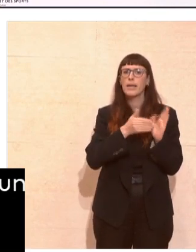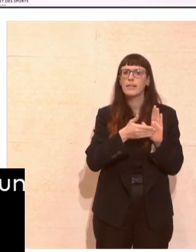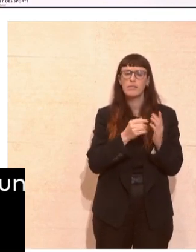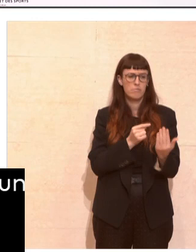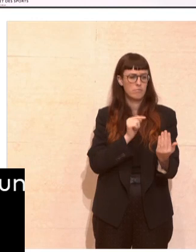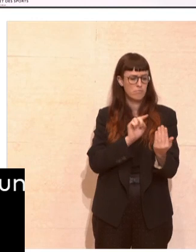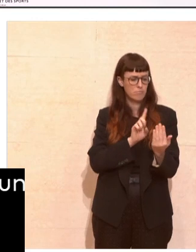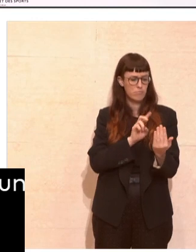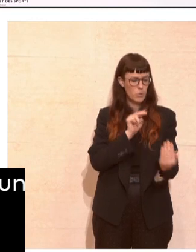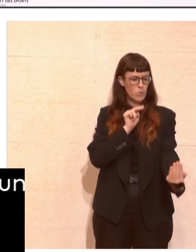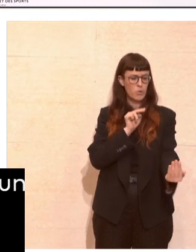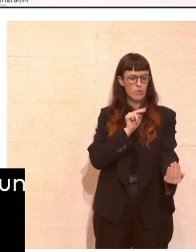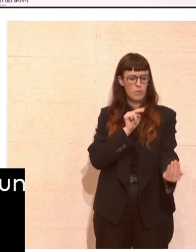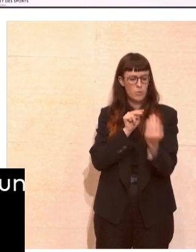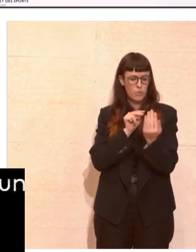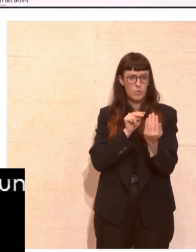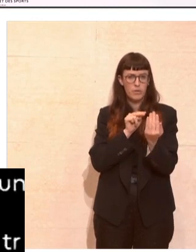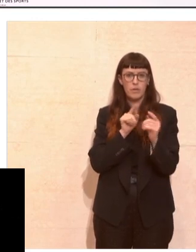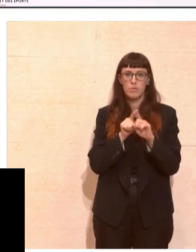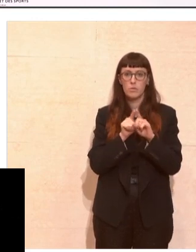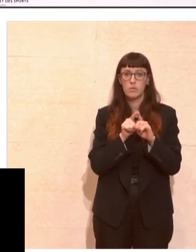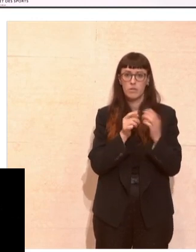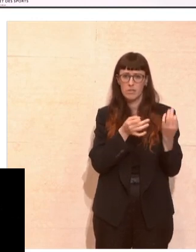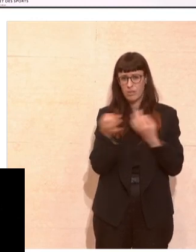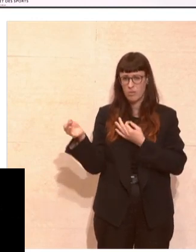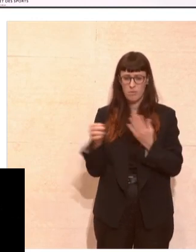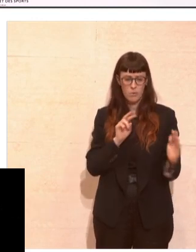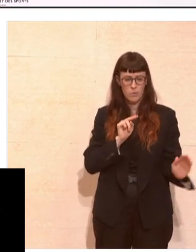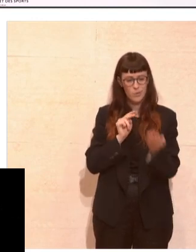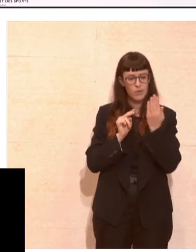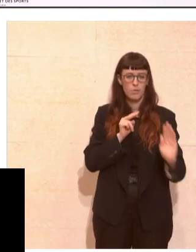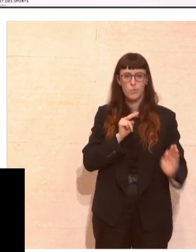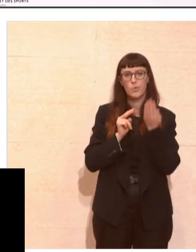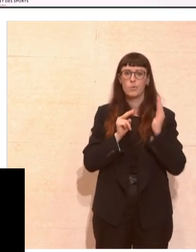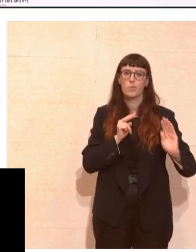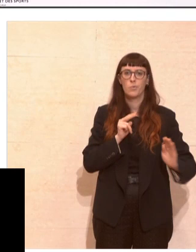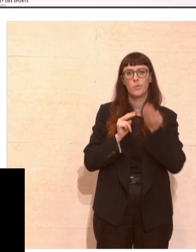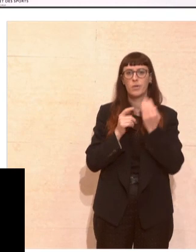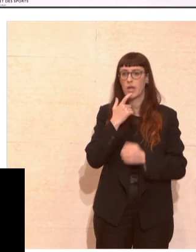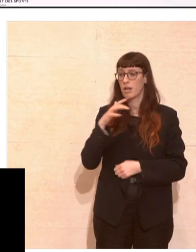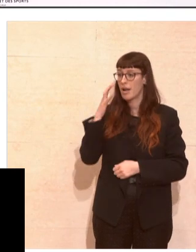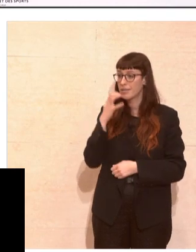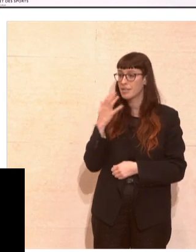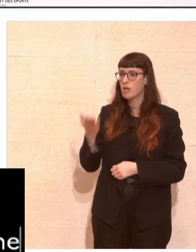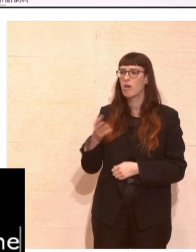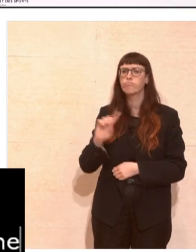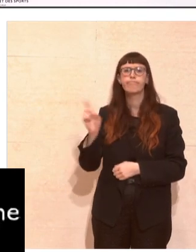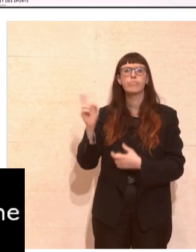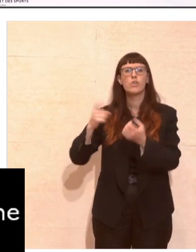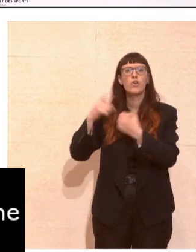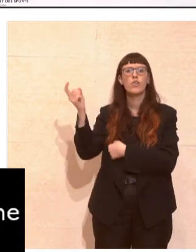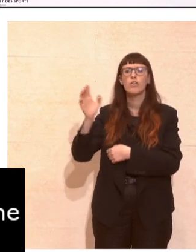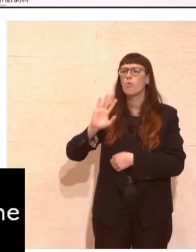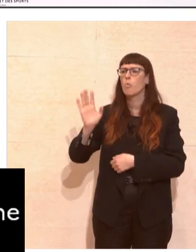3/4 de la journée, et on le consulte un grand nombre de fois. Donc on ne peut pas nier l'évidence. On ne peut pas dire aux adolescents, ça n'existe pas, soyez déconnectés, ce